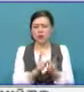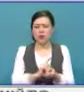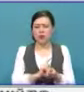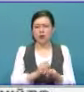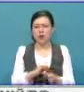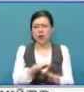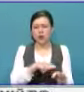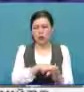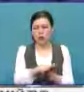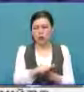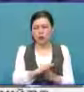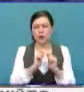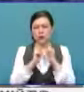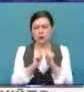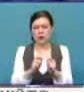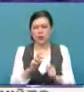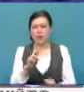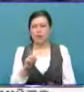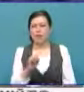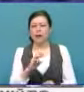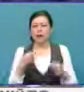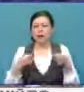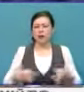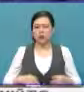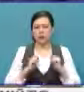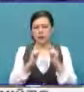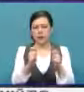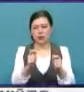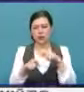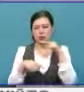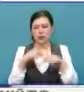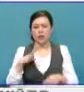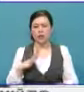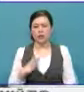толықтырулар енгізу турасындағы ұсыныс бас прокуратураға жіберілетіні айтылды.